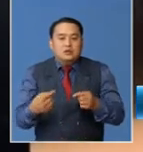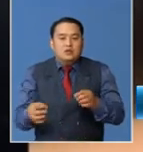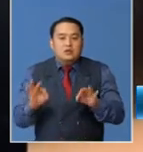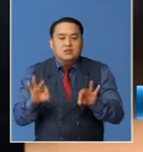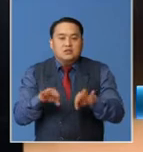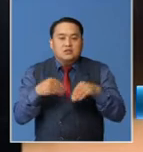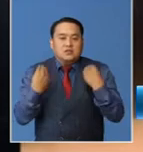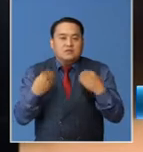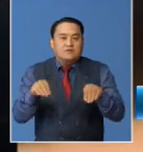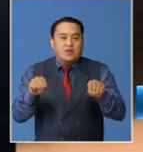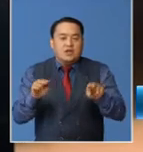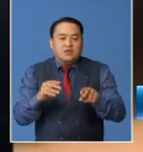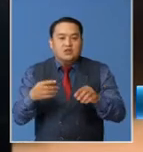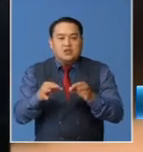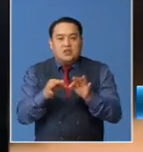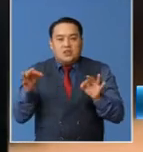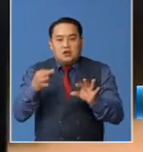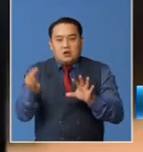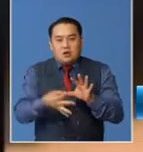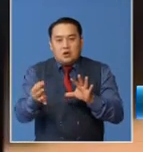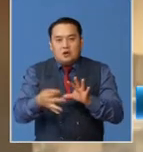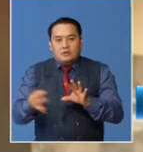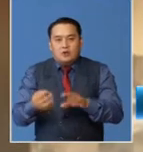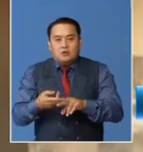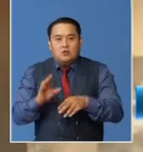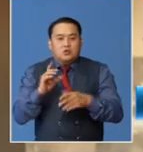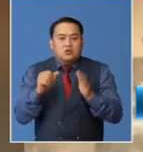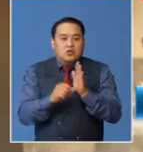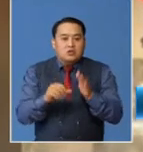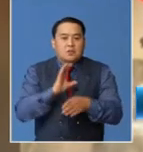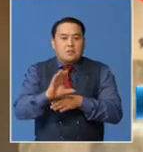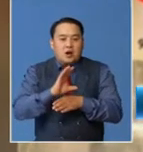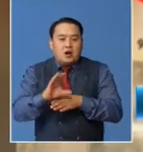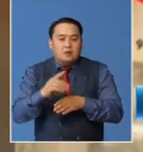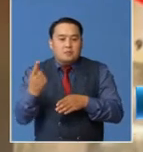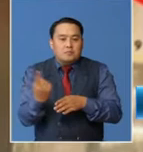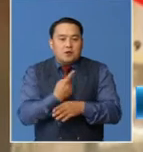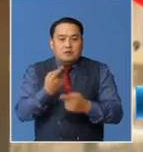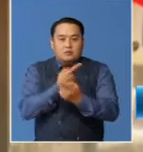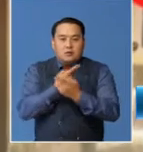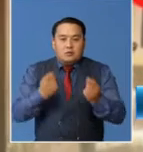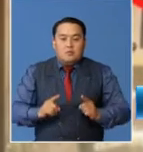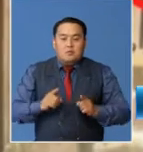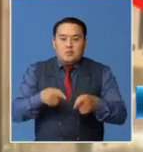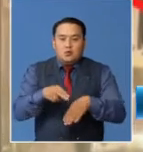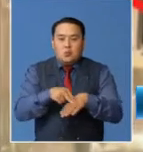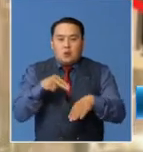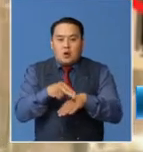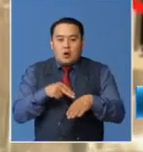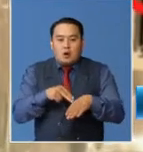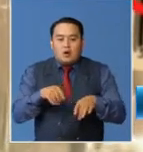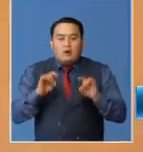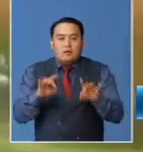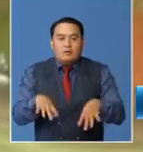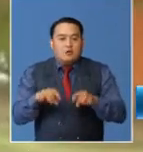клубнику. Швейные иглы нашли в ягодах от 6 местных производителей. Первые сообщения об этом поступили в полицию штата в